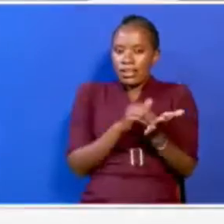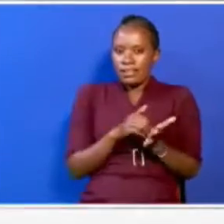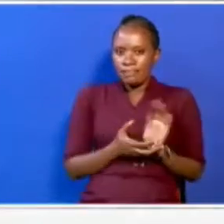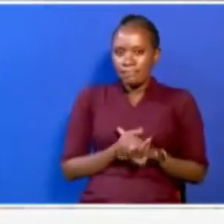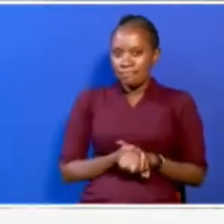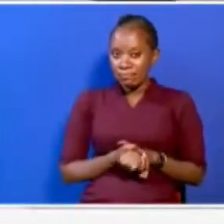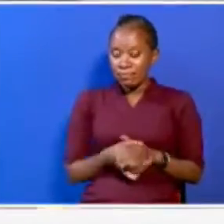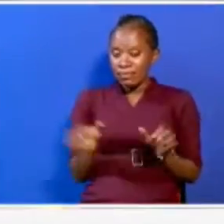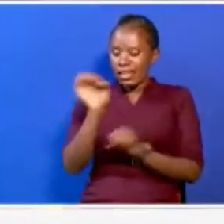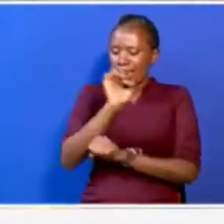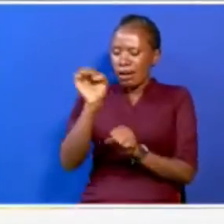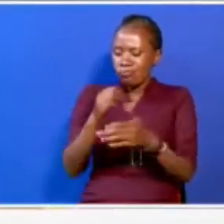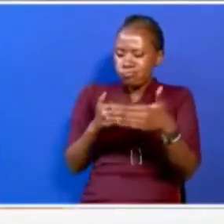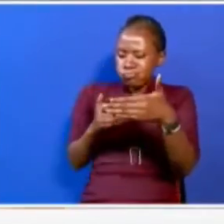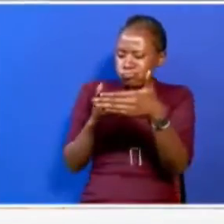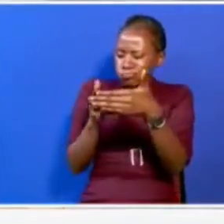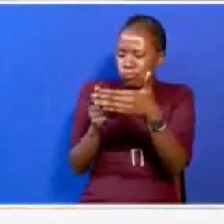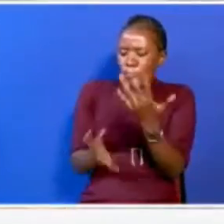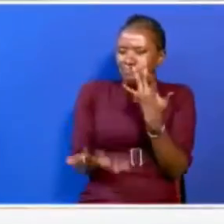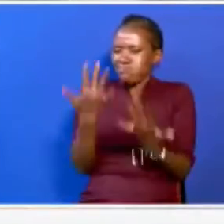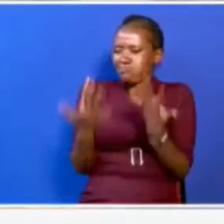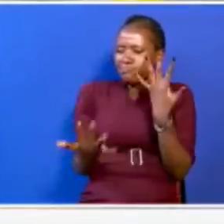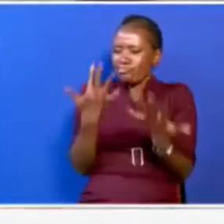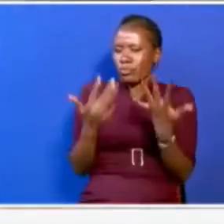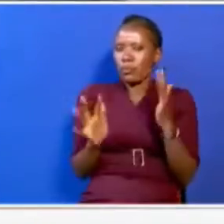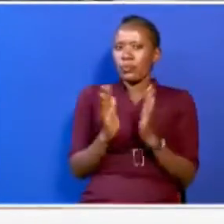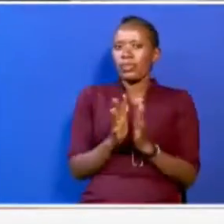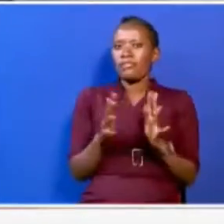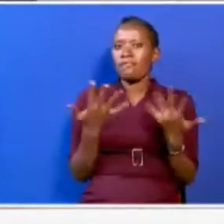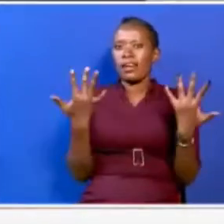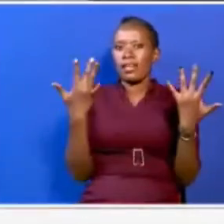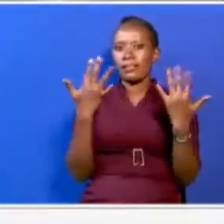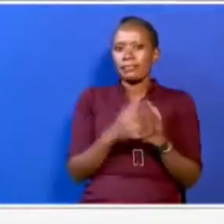magari yaliokuwa karibu yakiteketezwa na moto huo.